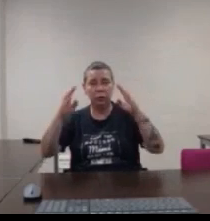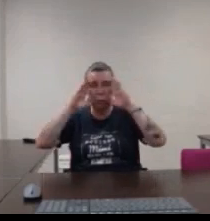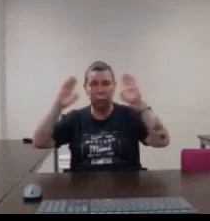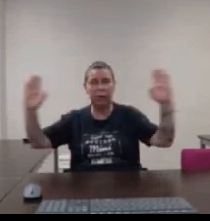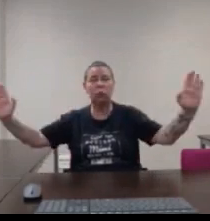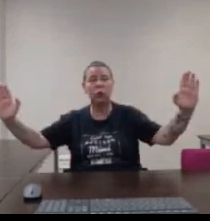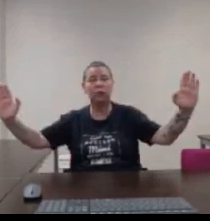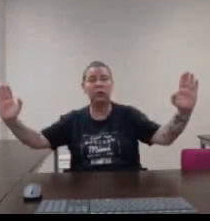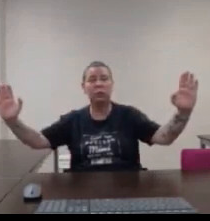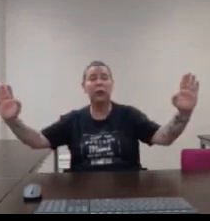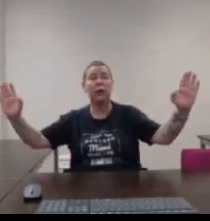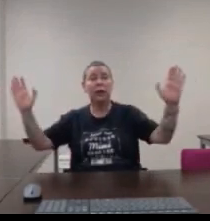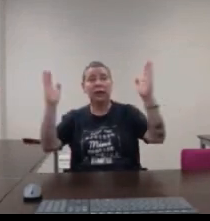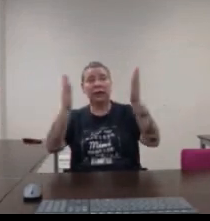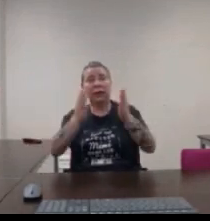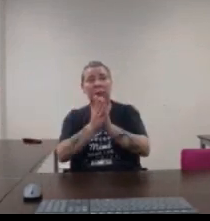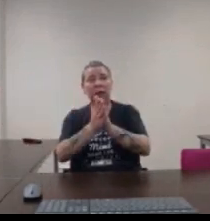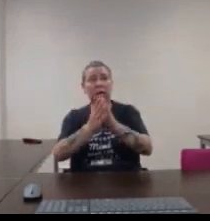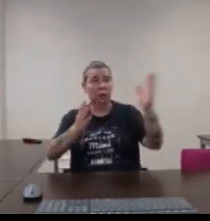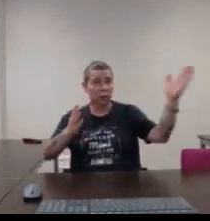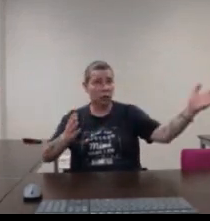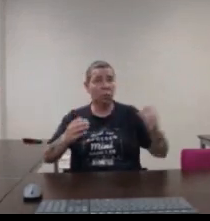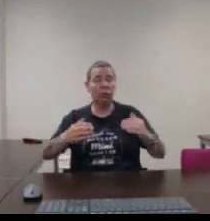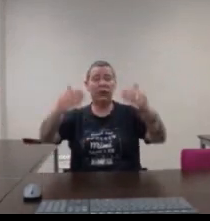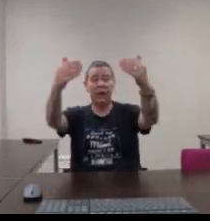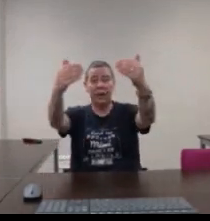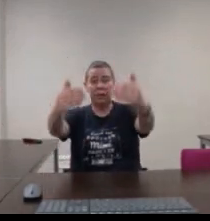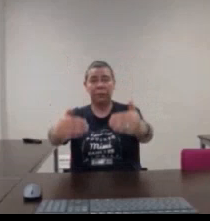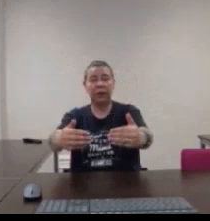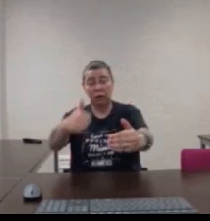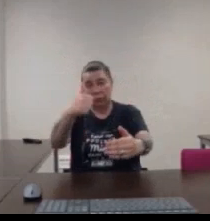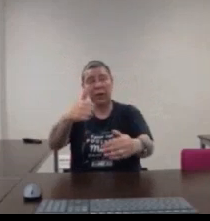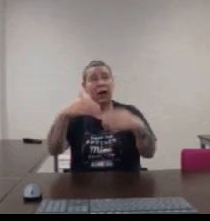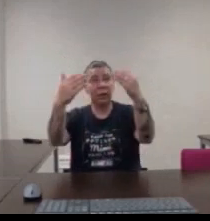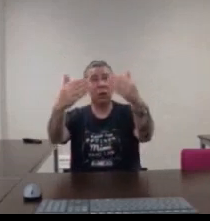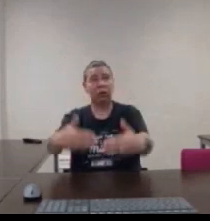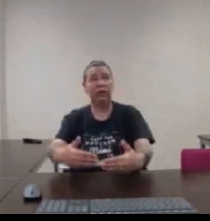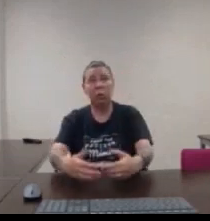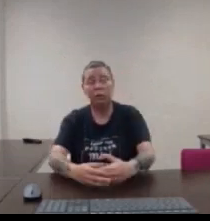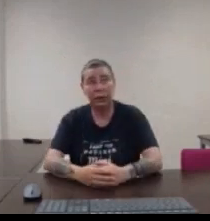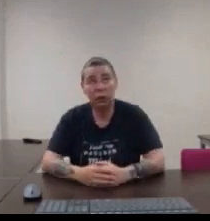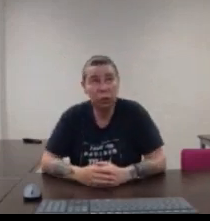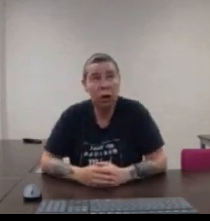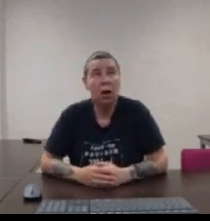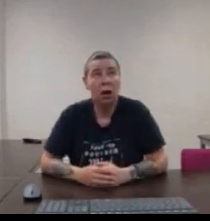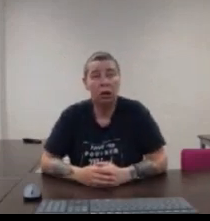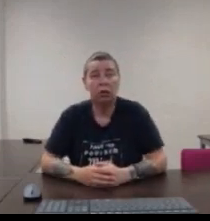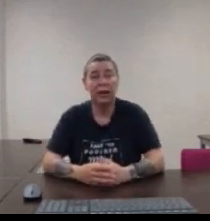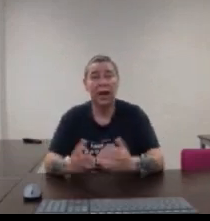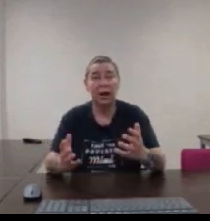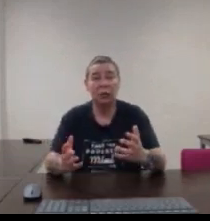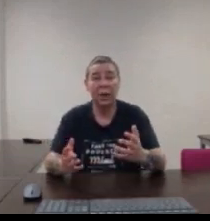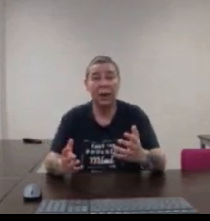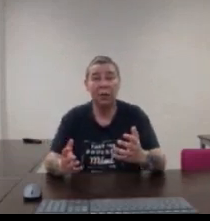consulter visuellement soit dans mon champ de vision. C'est ce qu'explique que Maud vous disait, quand vous avez un écran qui soit en face de vous,